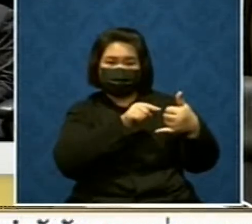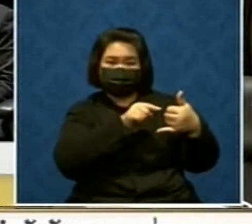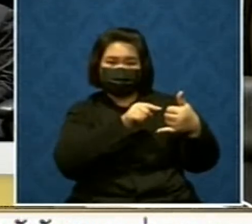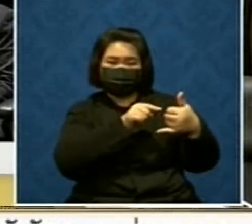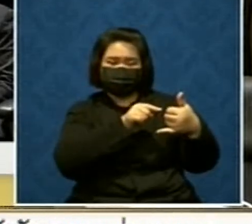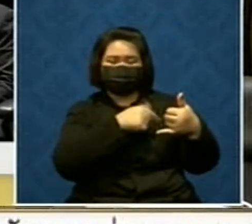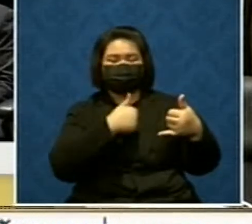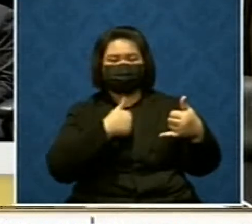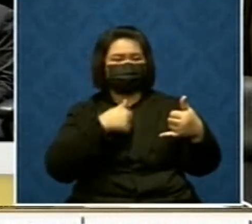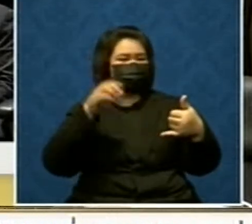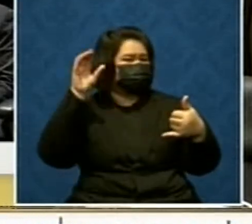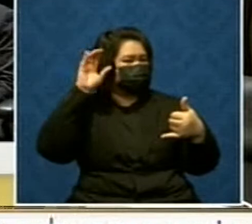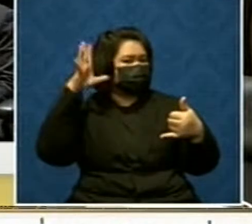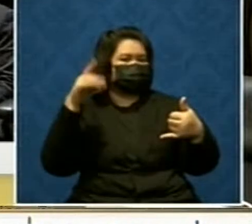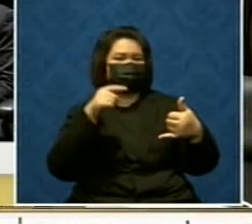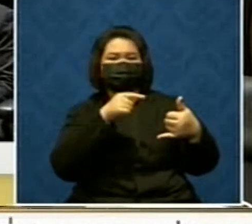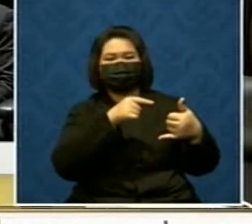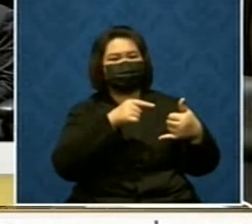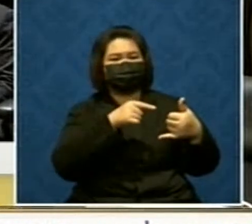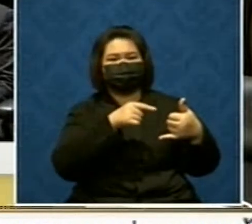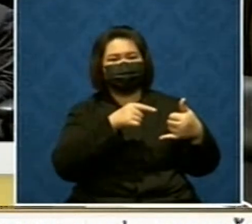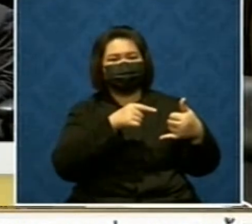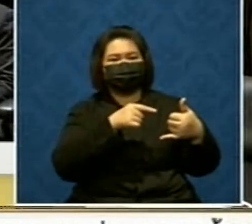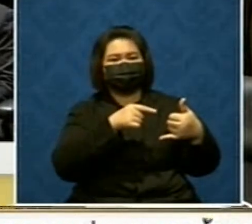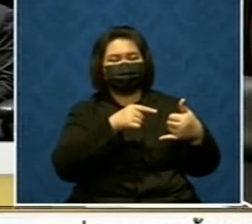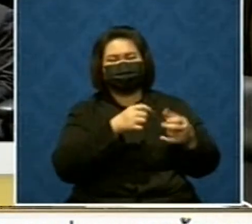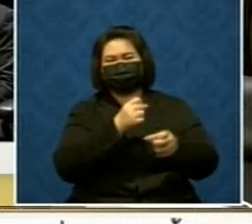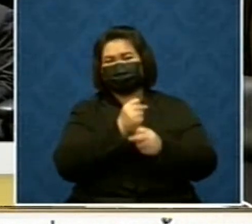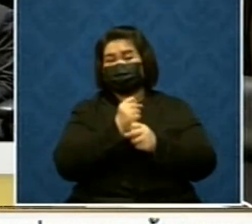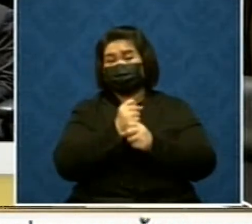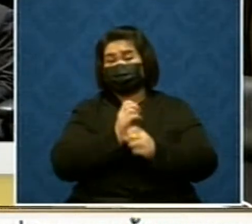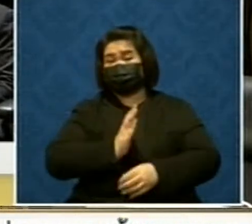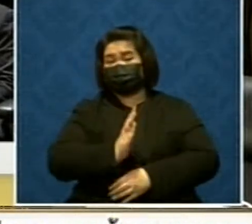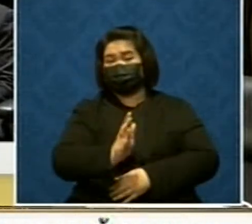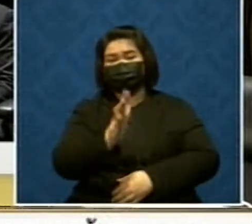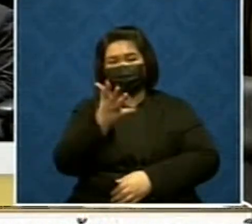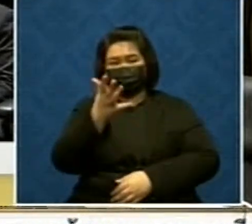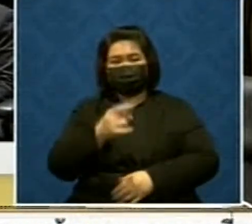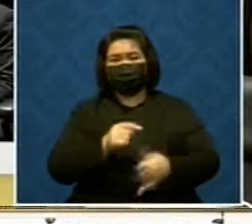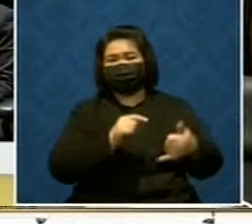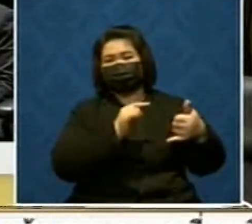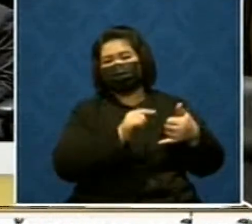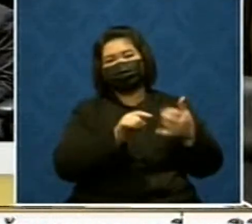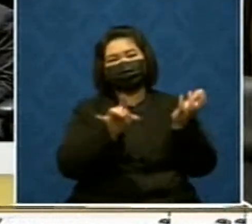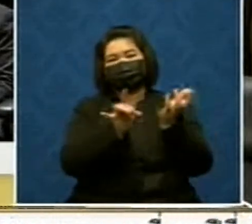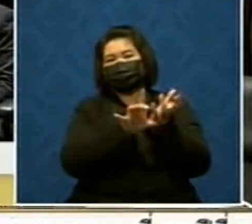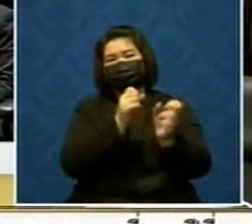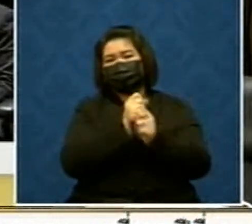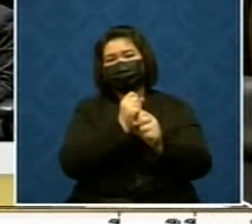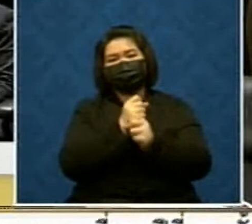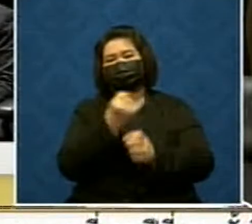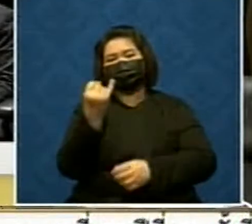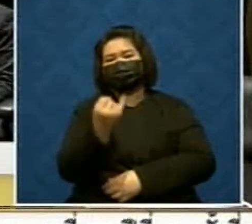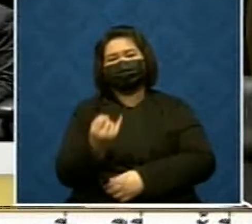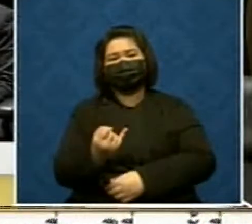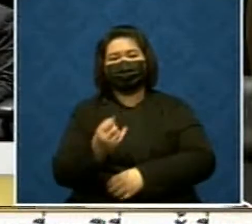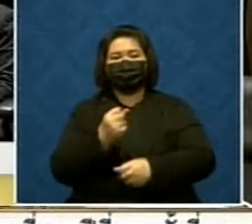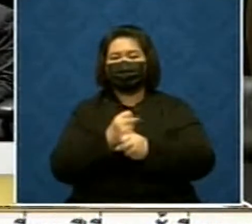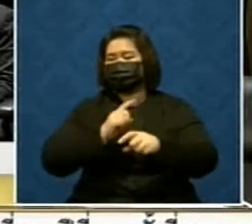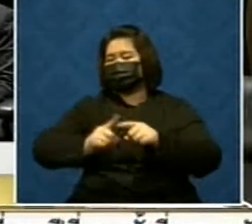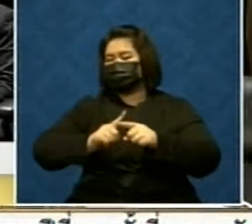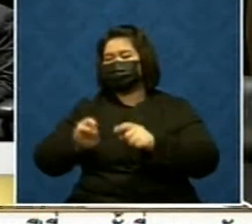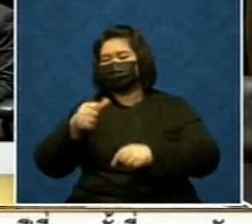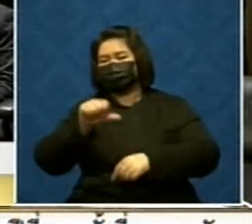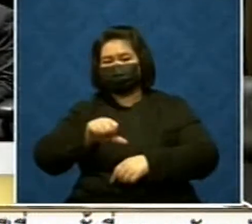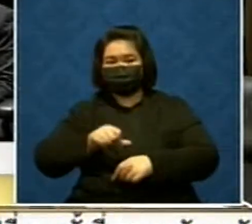ท่านเองจะดำเนินการชอบมาพากลท่านเป็นคนที่ไร้ประสิทธิภาพไร้ความสามาร